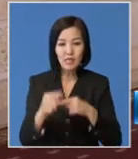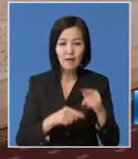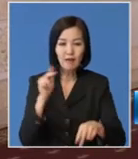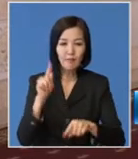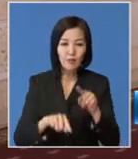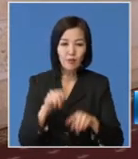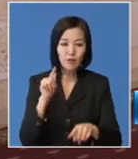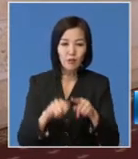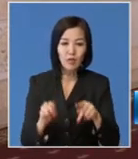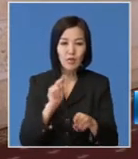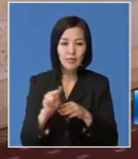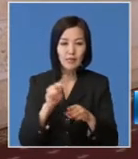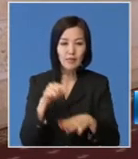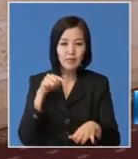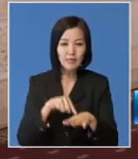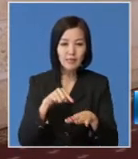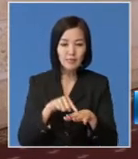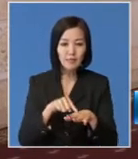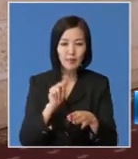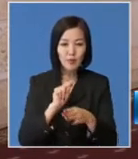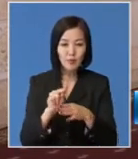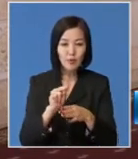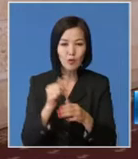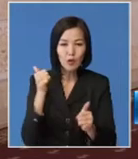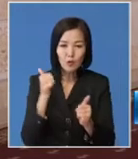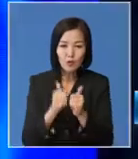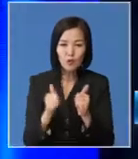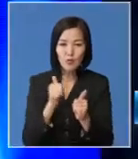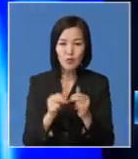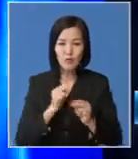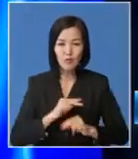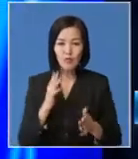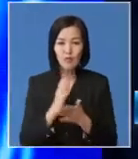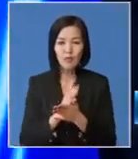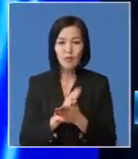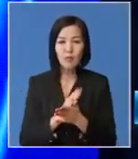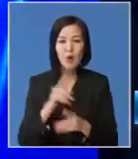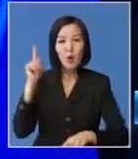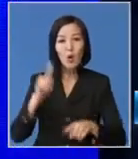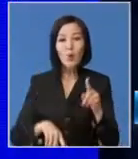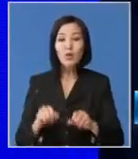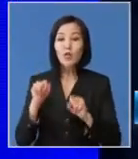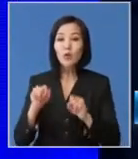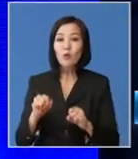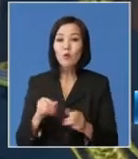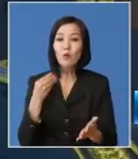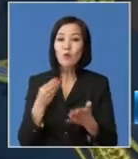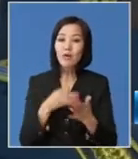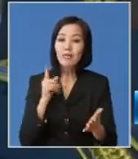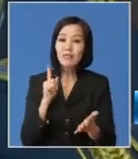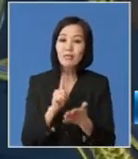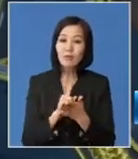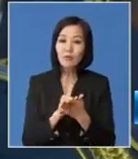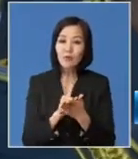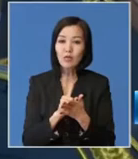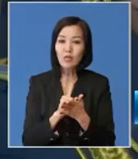тәрбие сезімін ояту үшін күнделікті еңбек атқарып жатырмыз. Отанды қорғау қасиетті борыш, киеліс. Ұлы мақсат